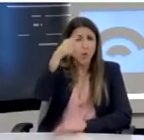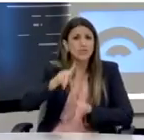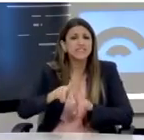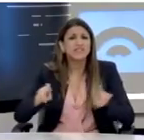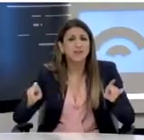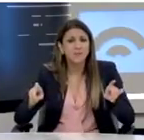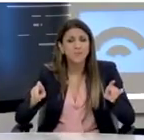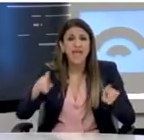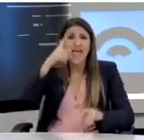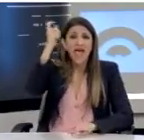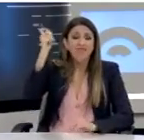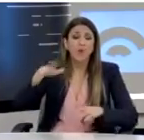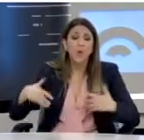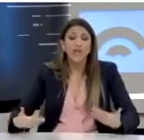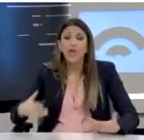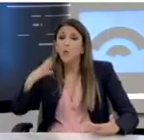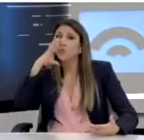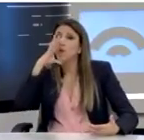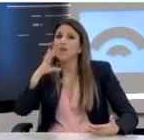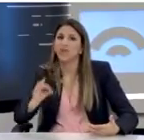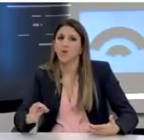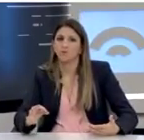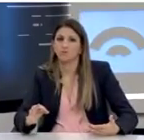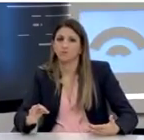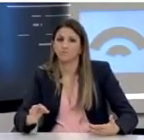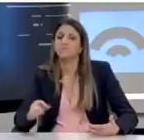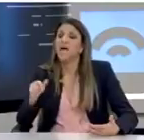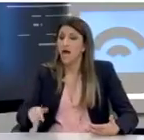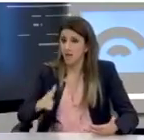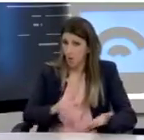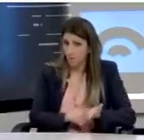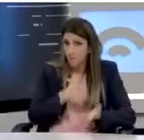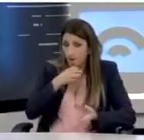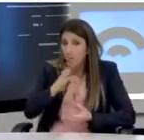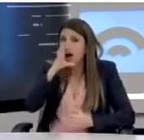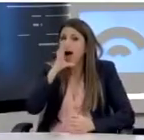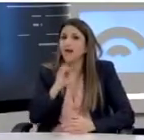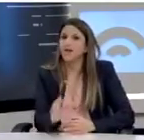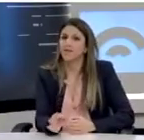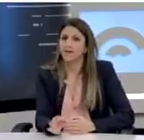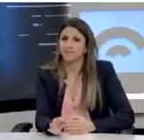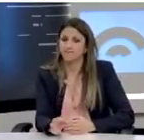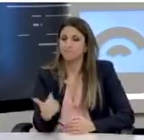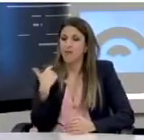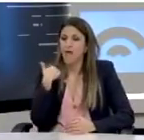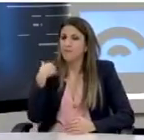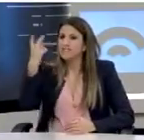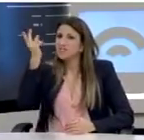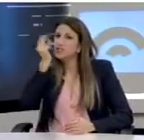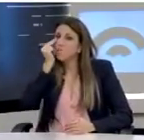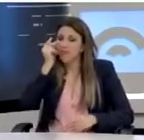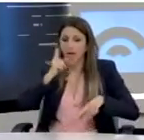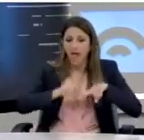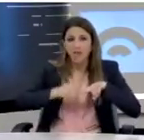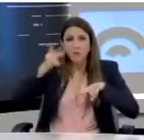Και η αλήθεια είναι, ξεκινώντας από την αρχή, ότι η διαφορά μας με τους βόρειους γείτονές μας για